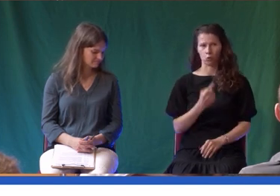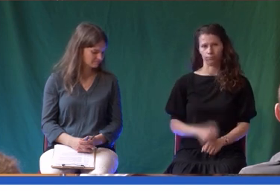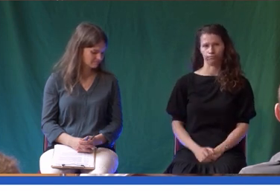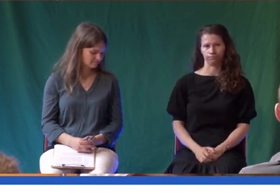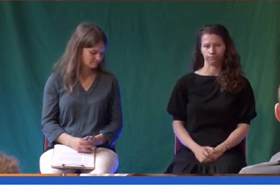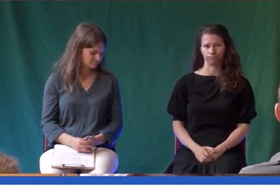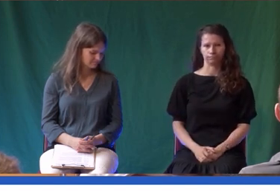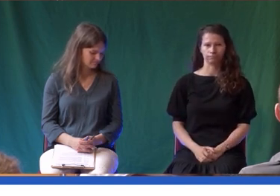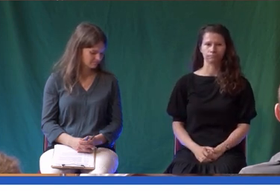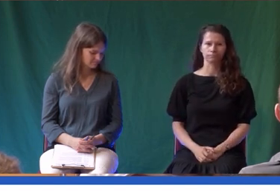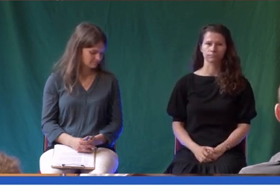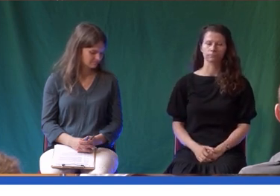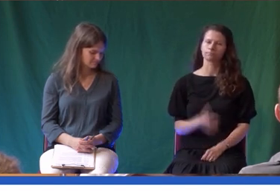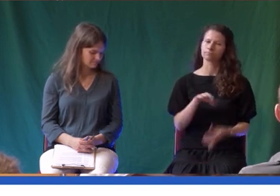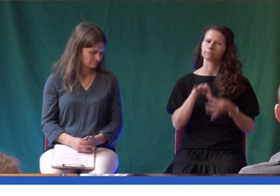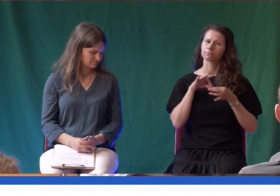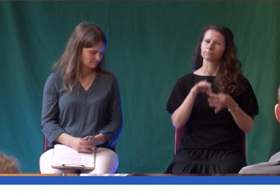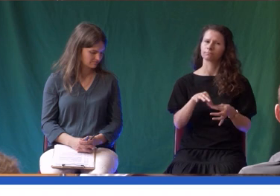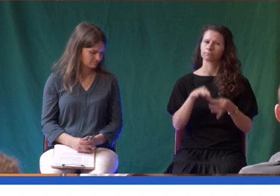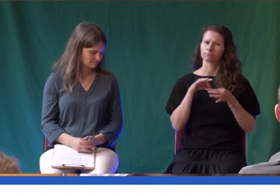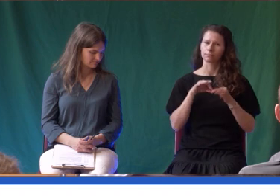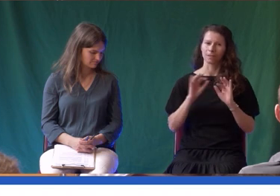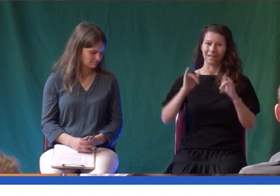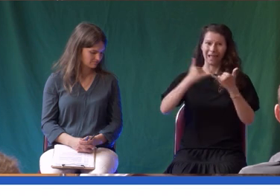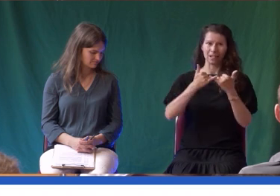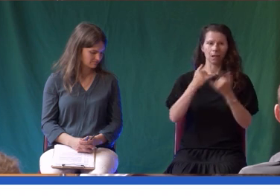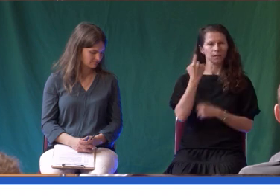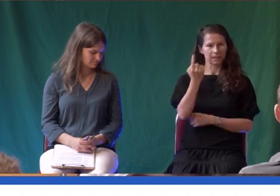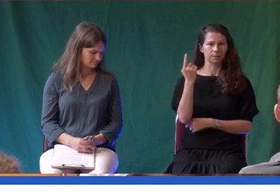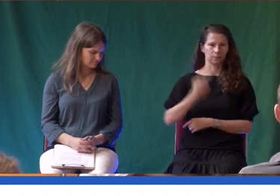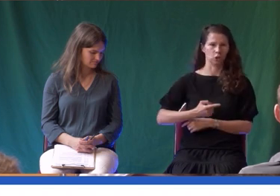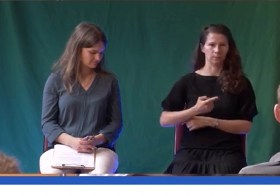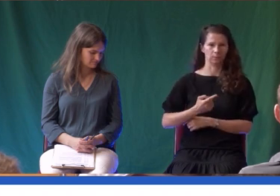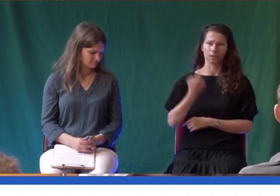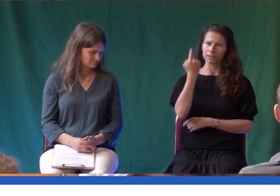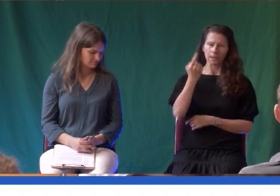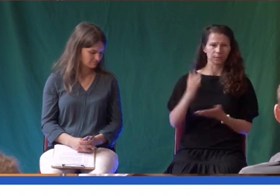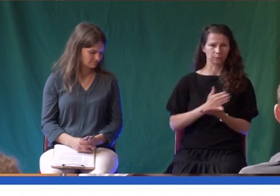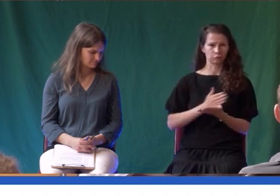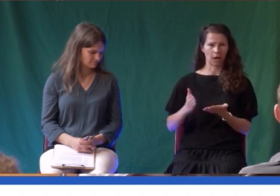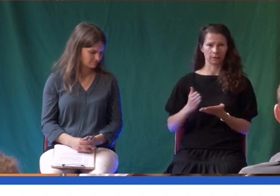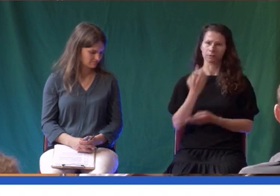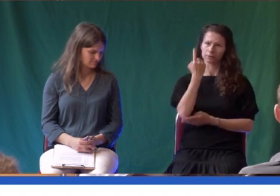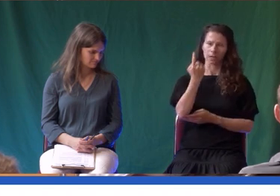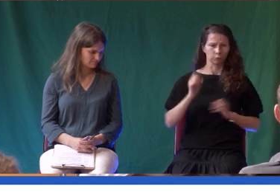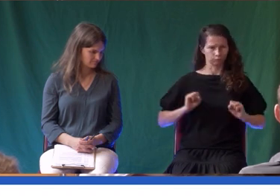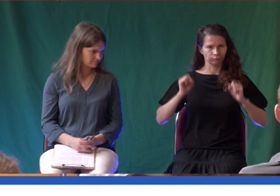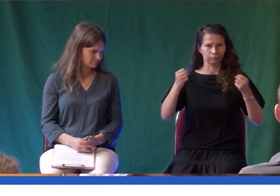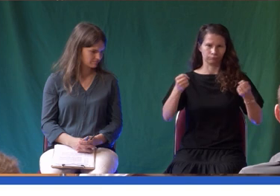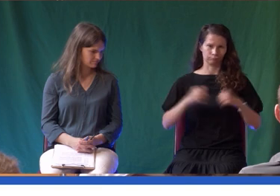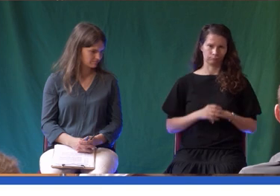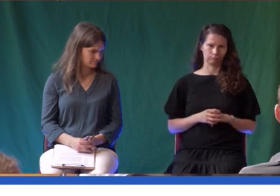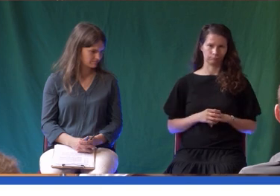es geht um die selbstbestimmte Elternschaft Eltern bestimmen selbst und entscheidend selbst